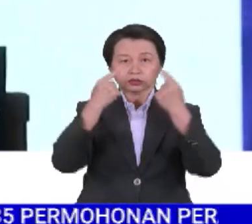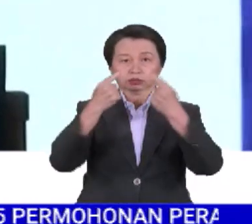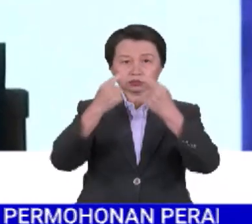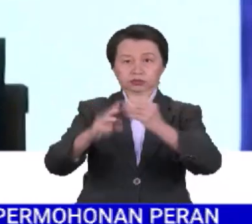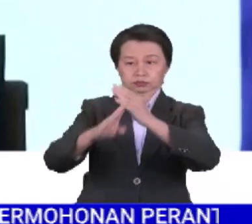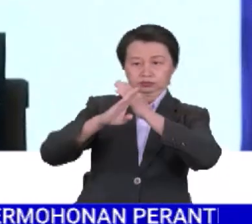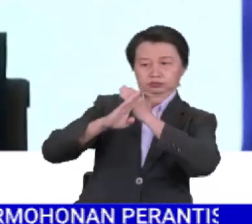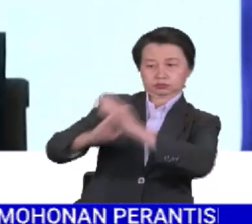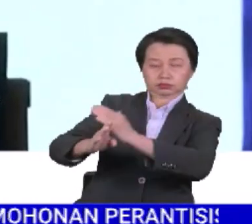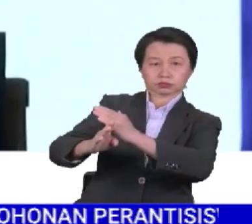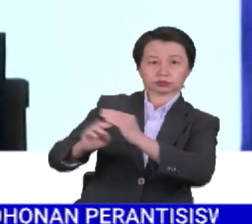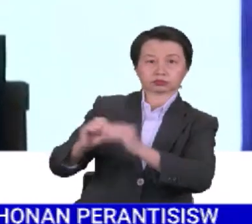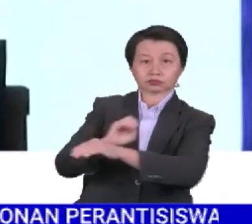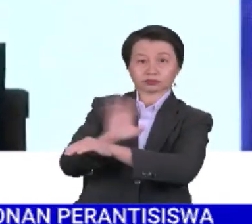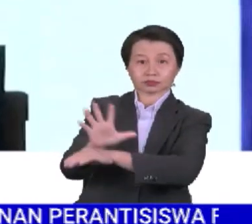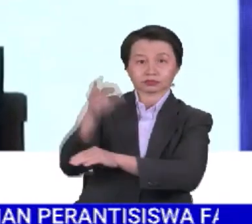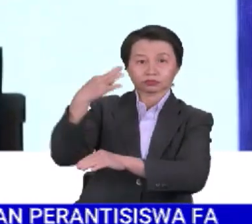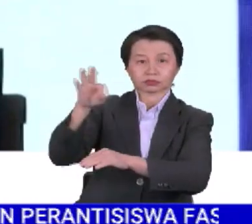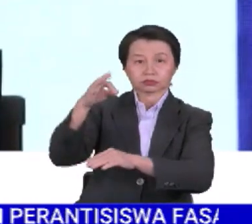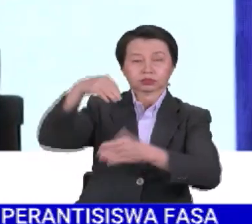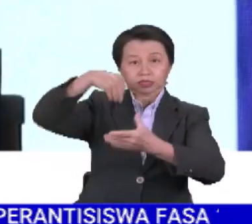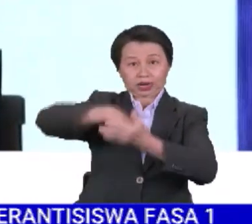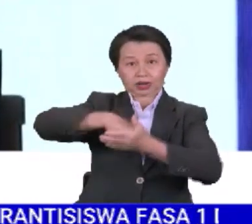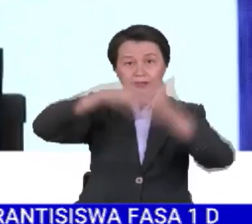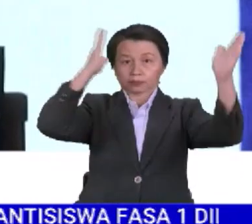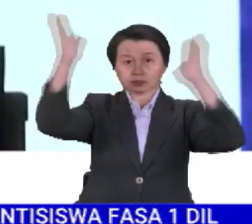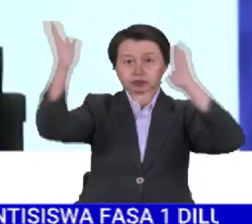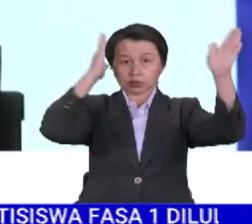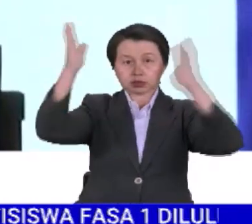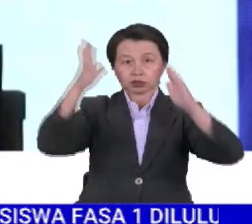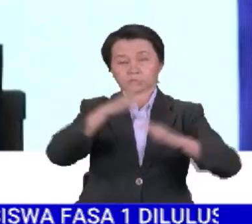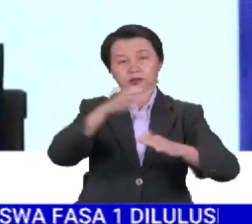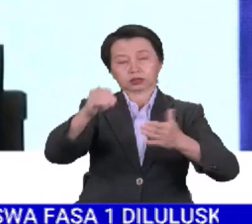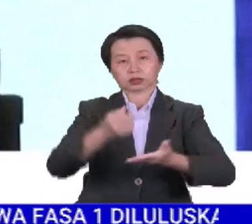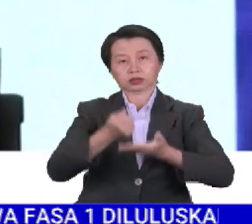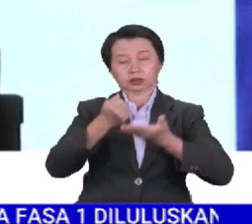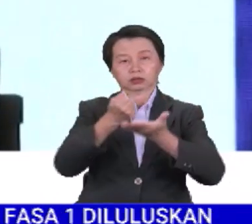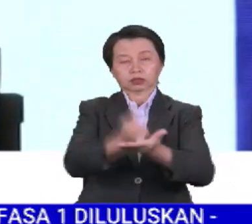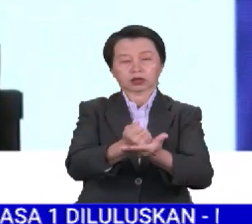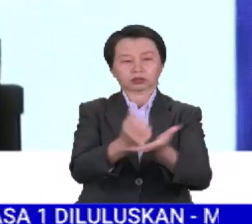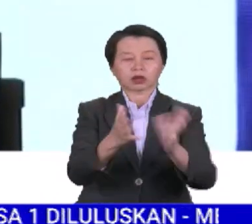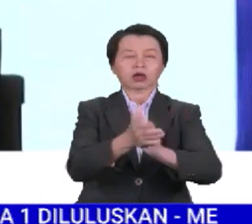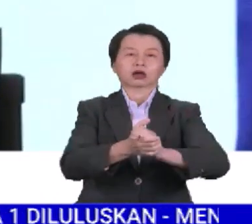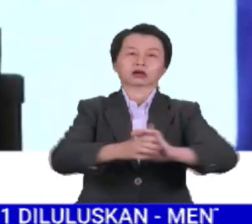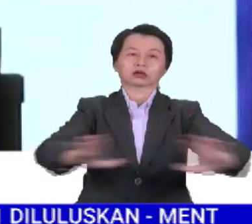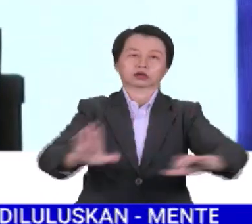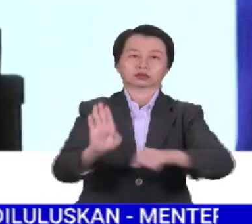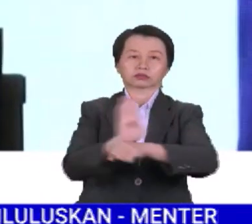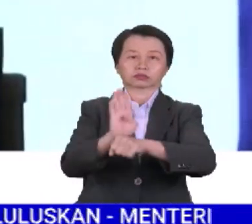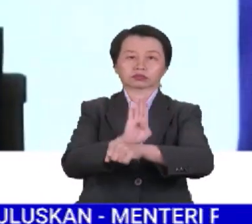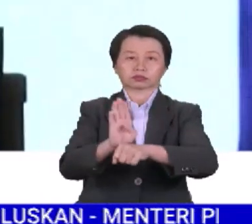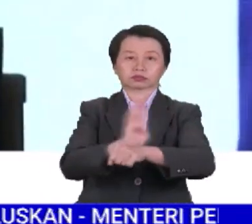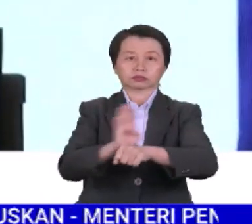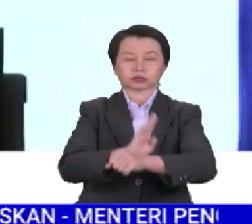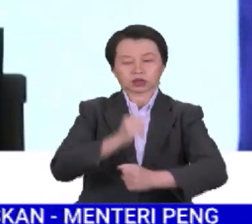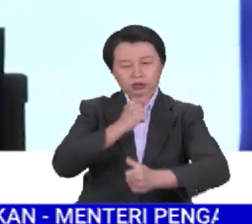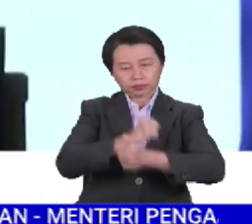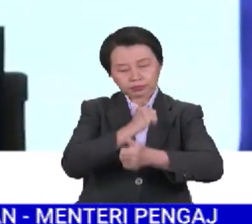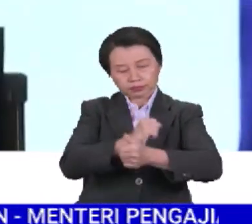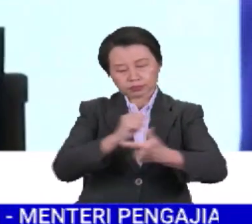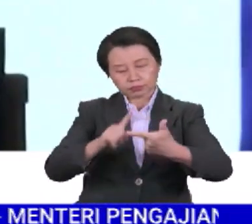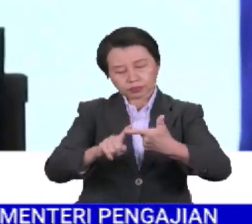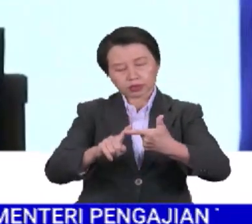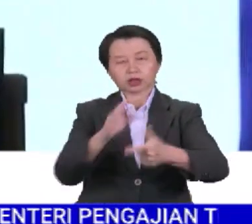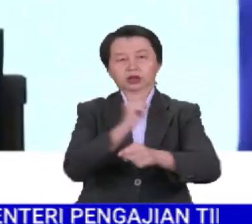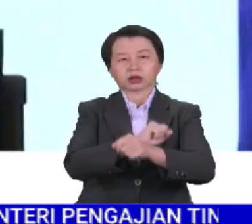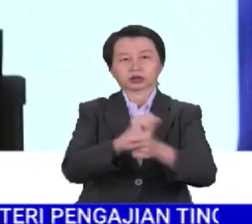membendung pandemik COVID-19 di Malaysia selain membantu menyelamatkan perniagaan, pekerjaan